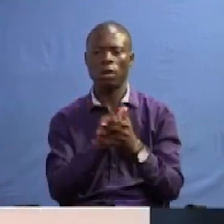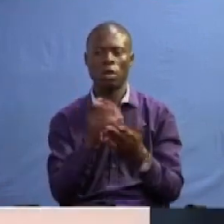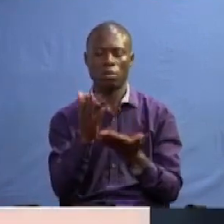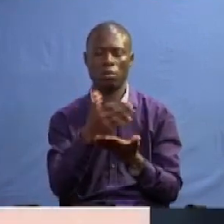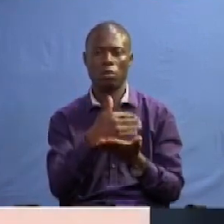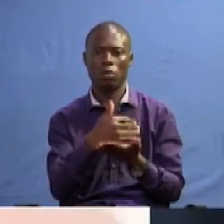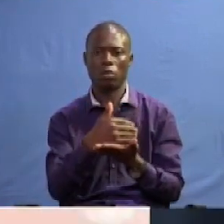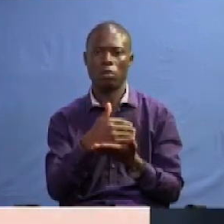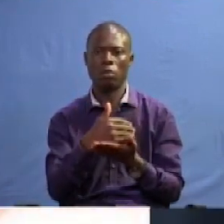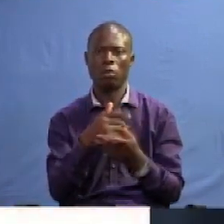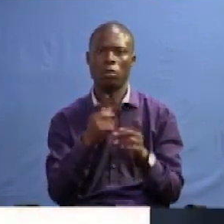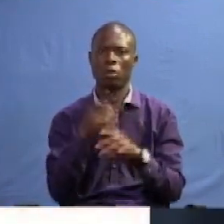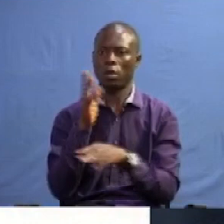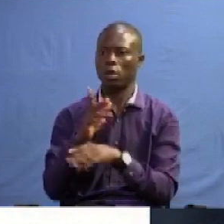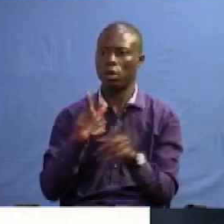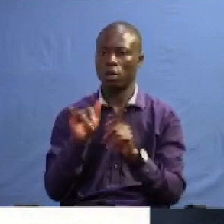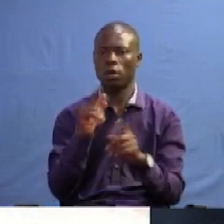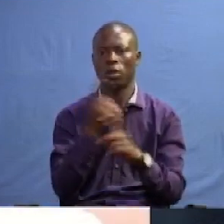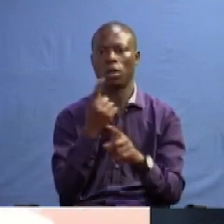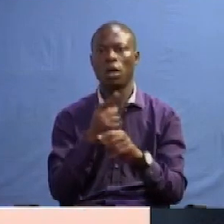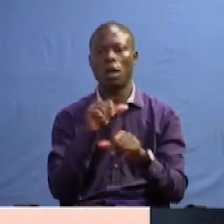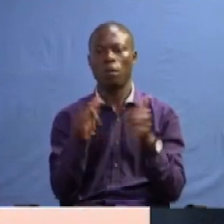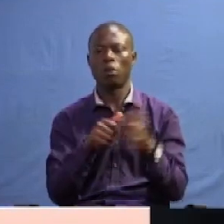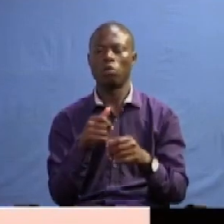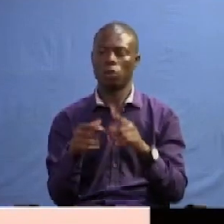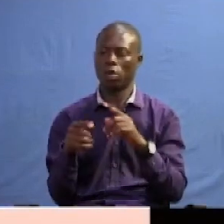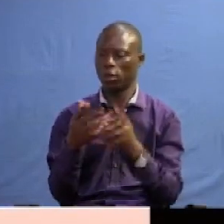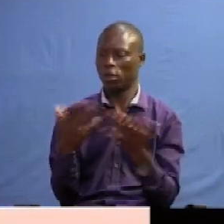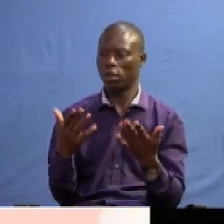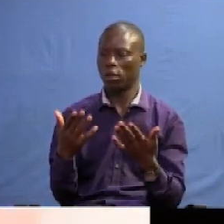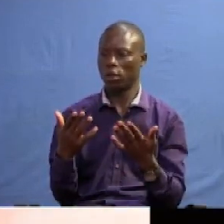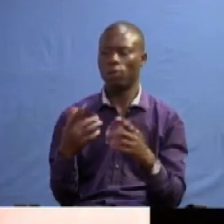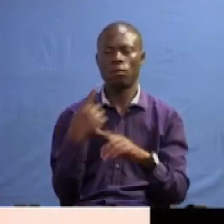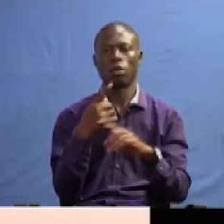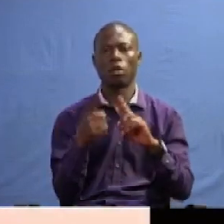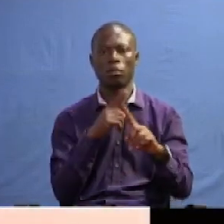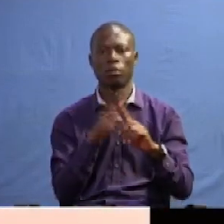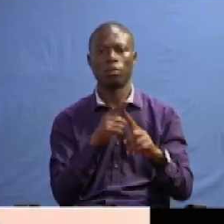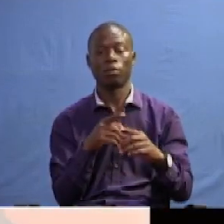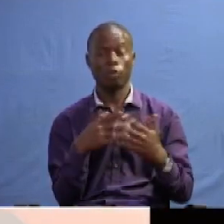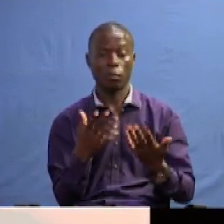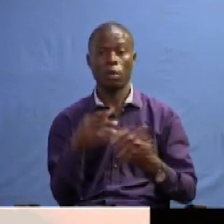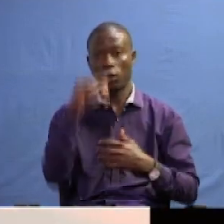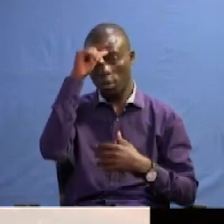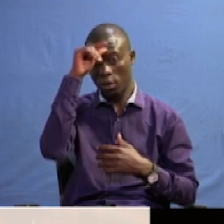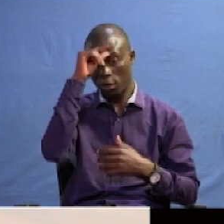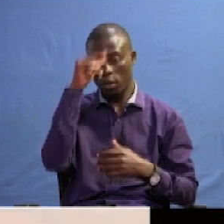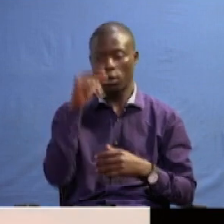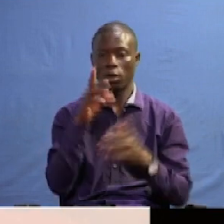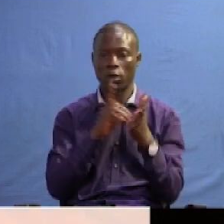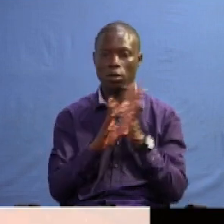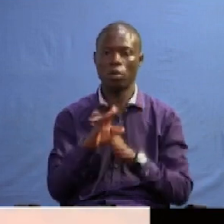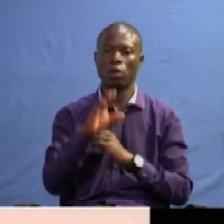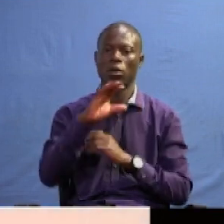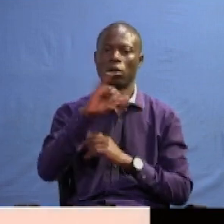vilikusanywa, ikiwemo panga lililoaminika kuwa silaha ya mauaji. Mpasuaji mkuu wa serikali, Daktari Johansen